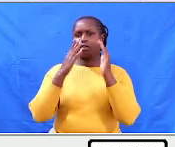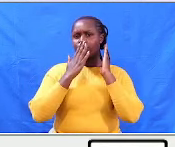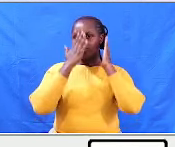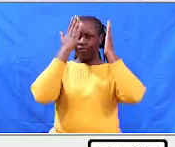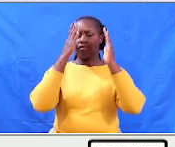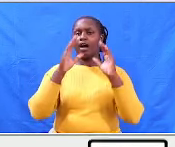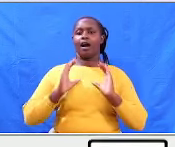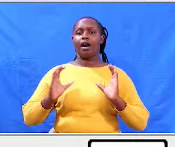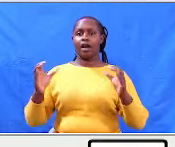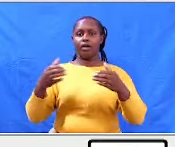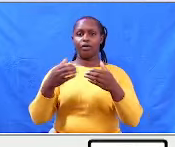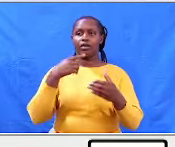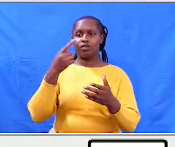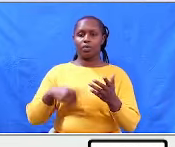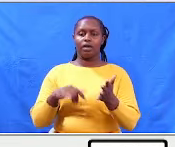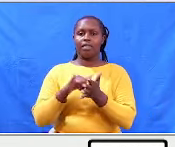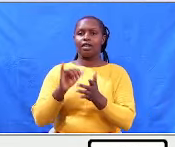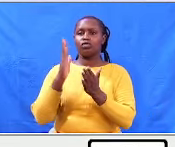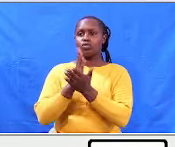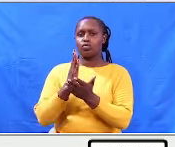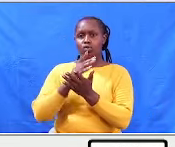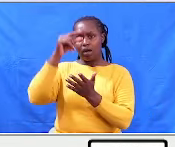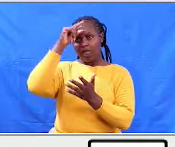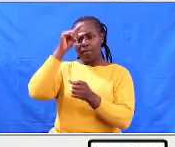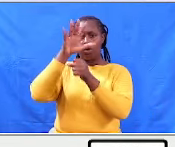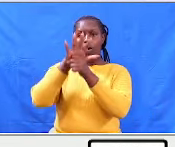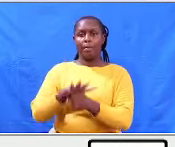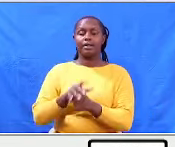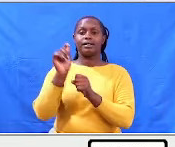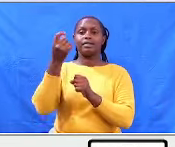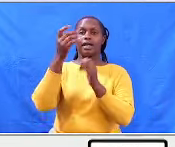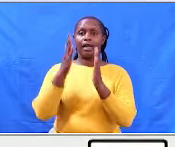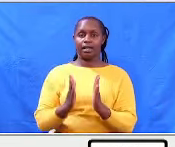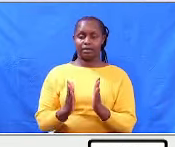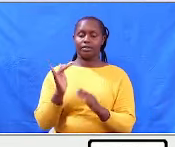kwa kuwahadaa wa Kenya kuhusu ukweli wa mambo nchini hapo jana.